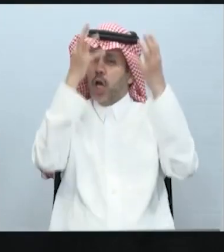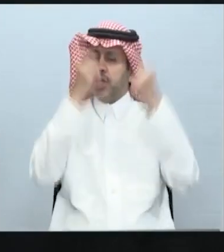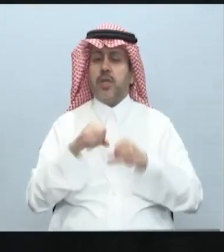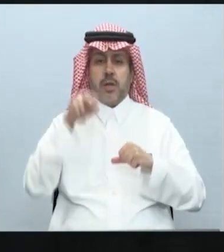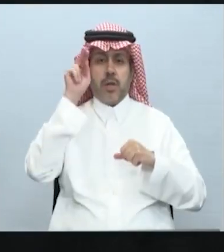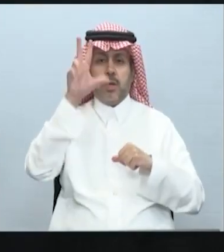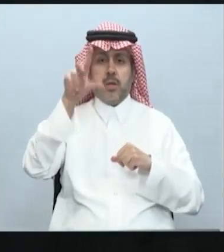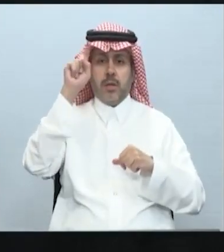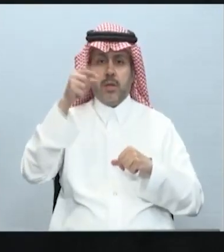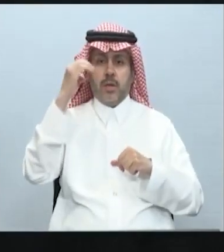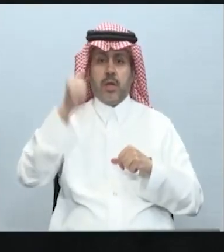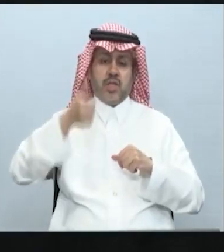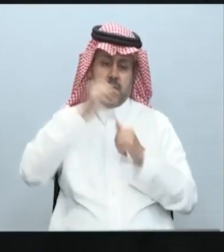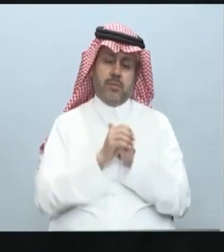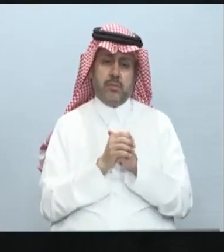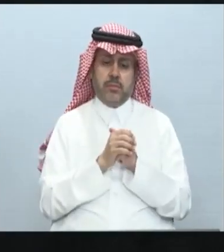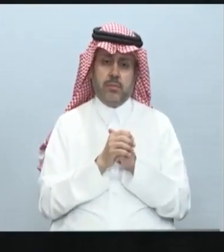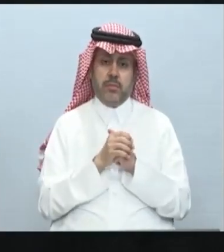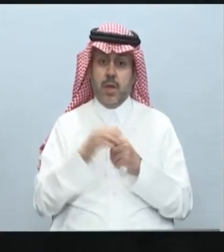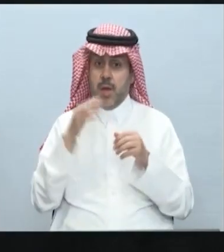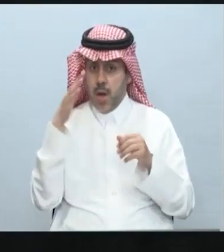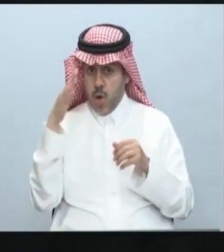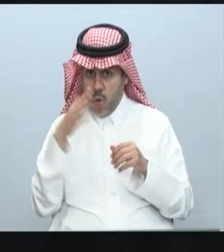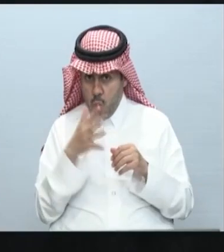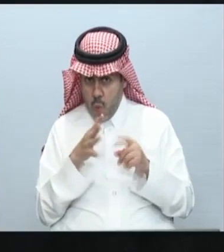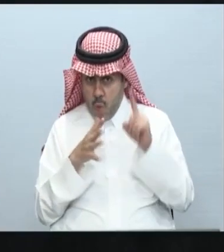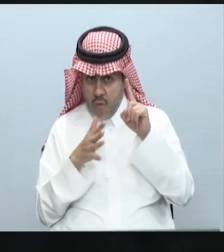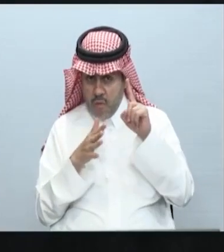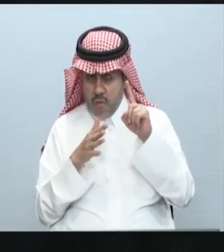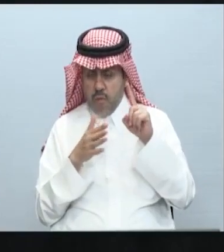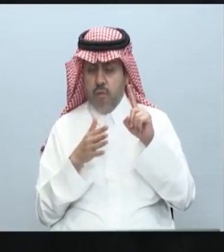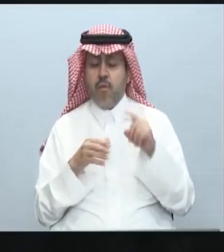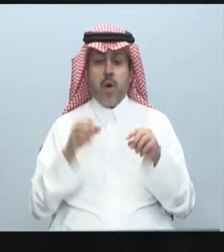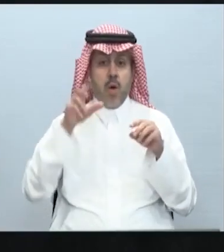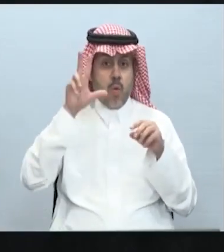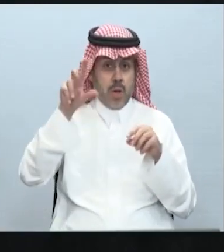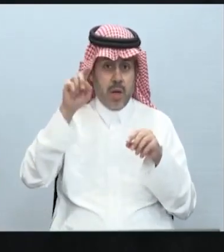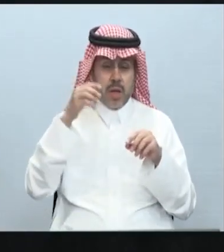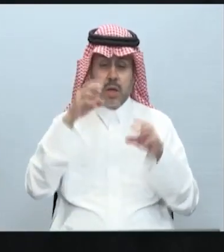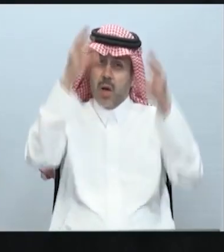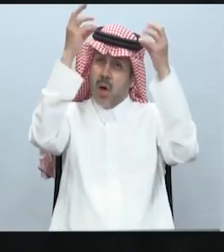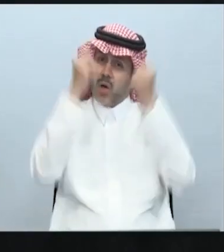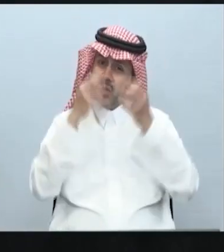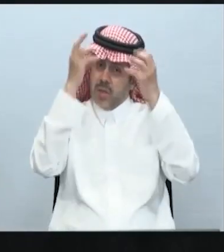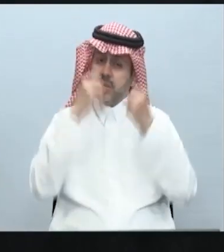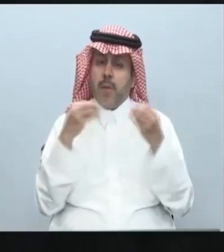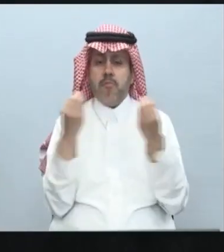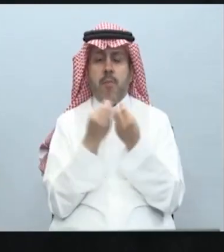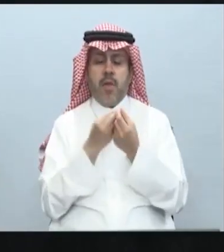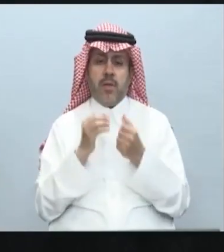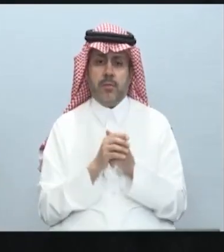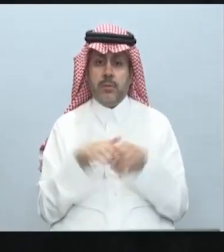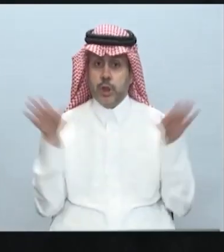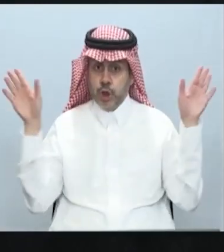هذا الامر ايضا وهذه العباده الرجاء فالمحبه راس والرجاء والخوف